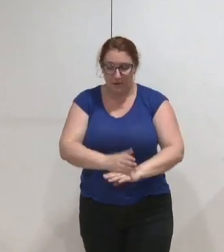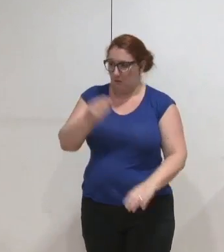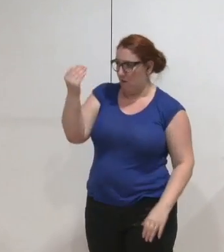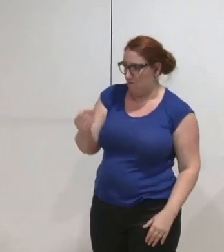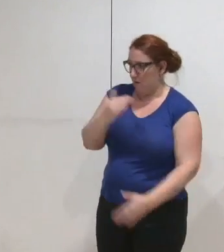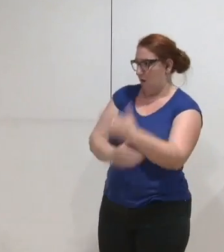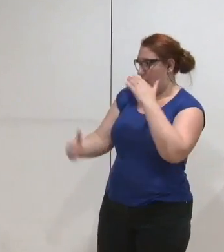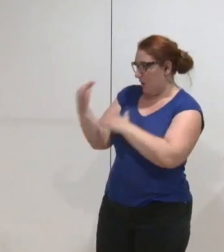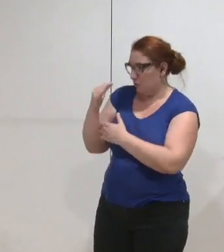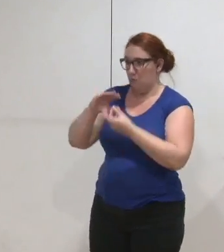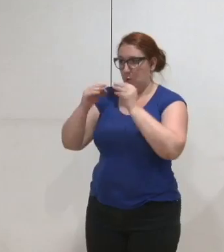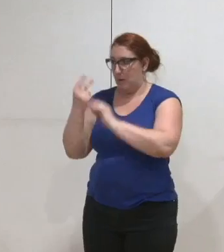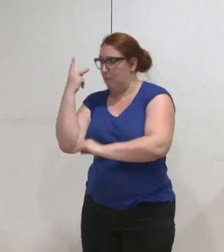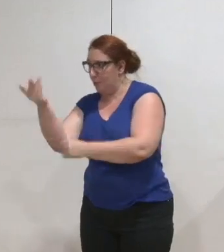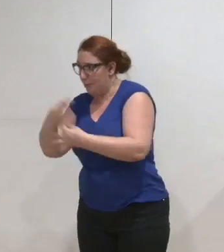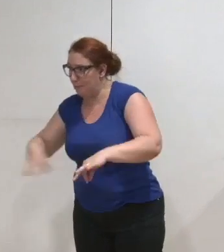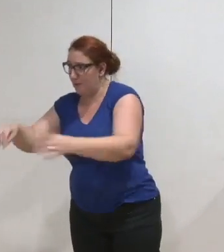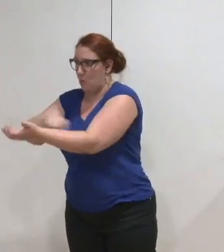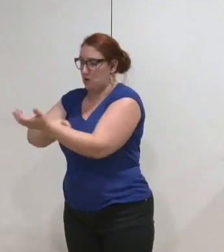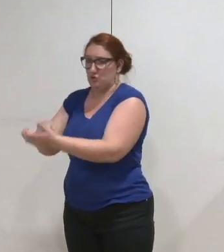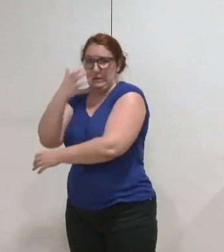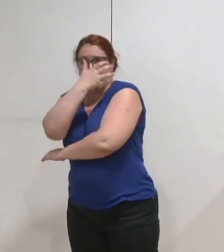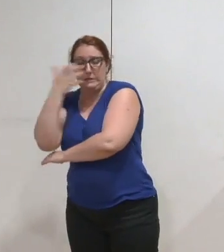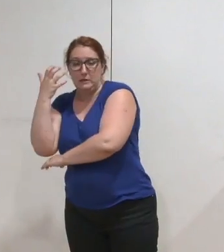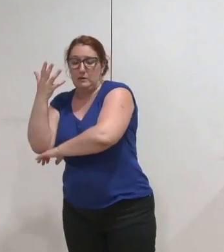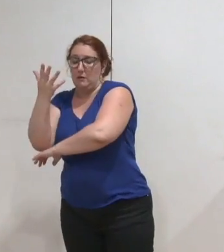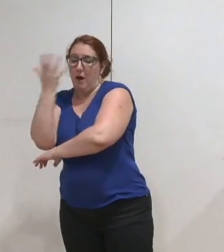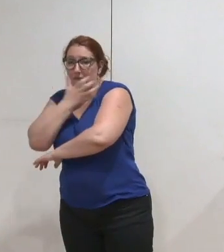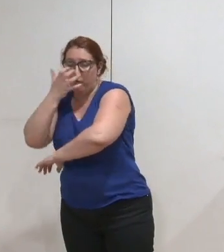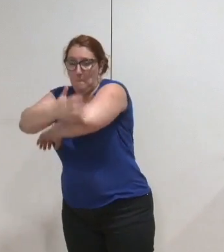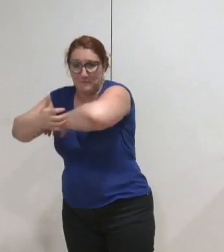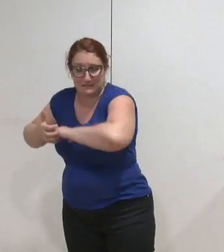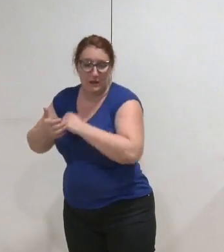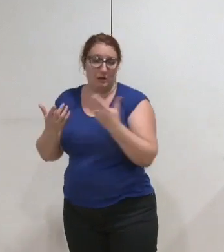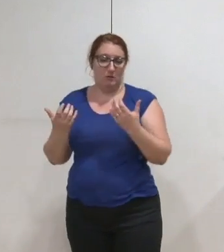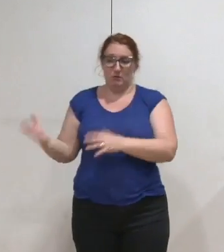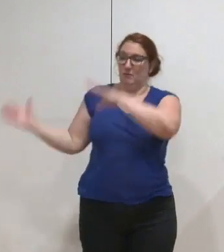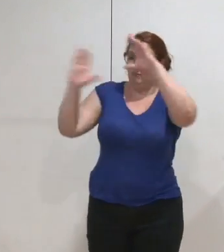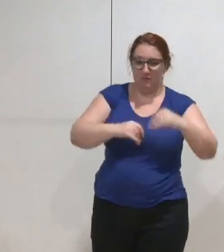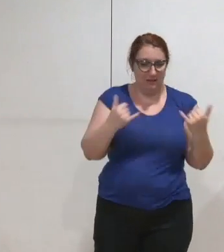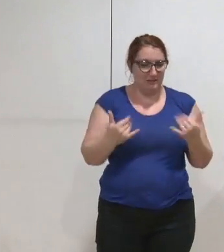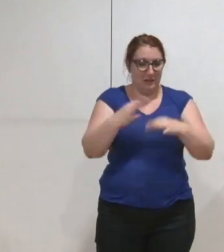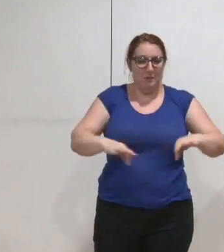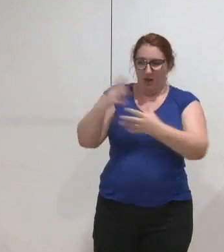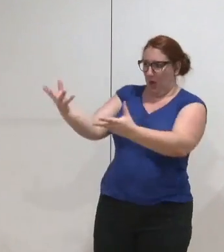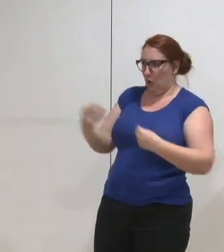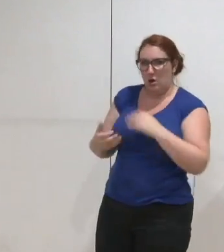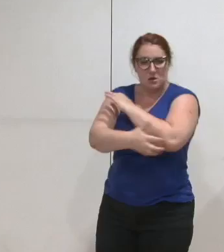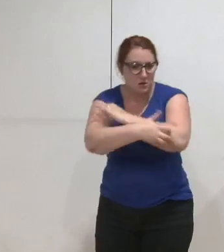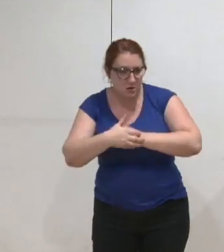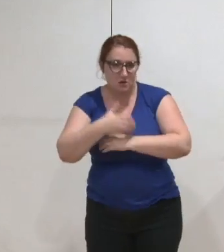pays d'origine misère dans le pays d'accueil ceci n'est pas n'est plus supportable nous devons donc